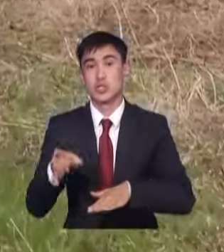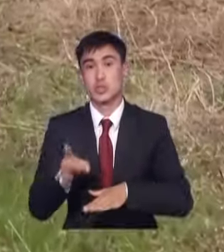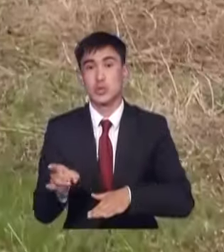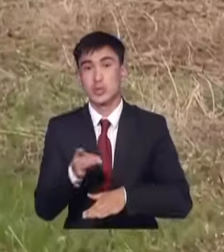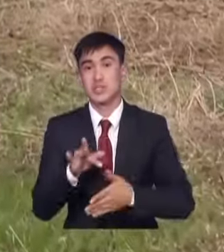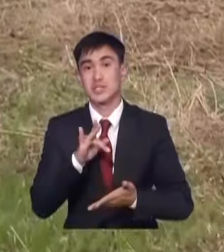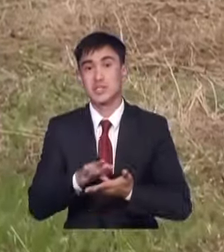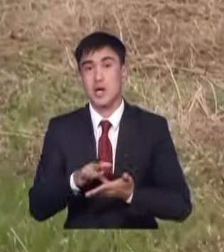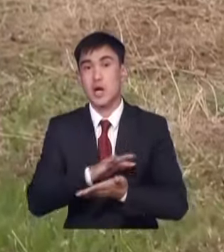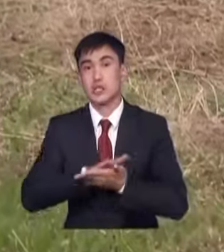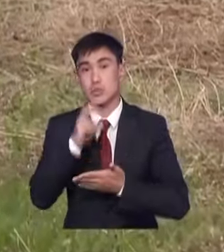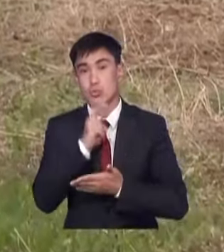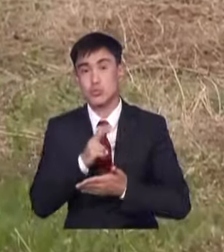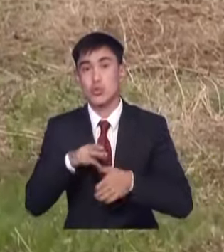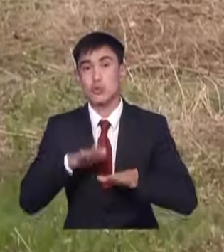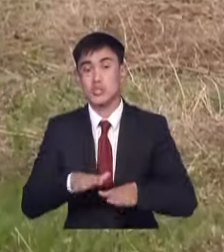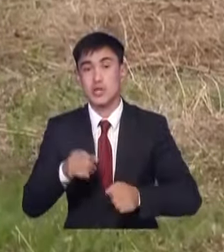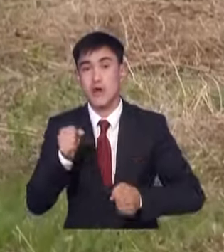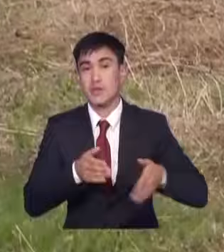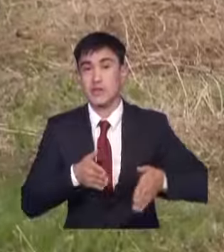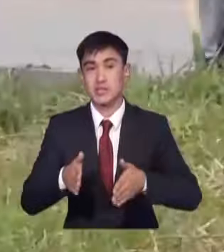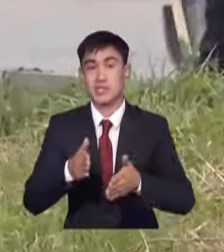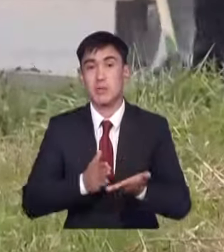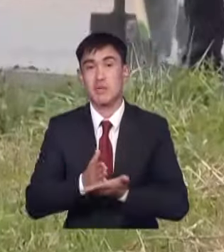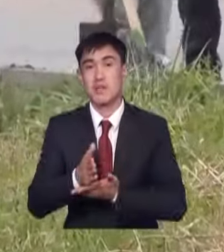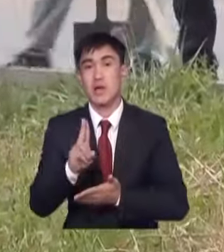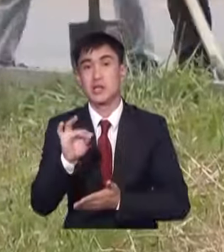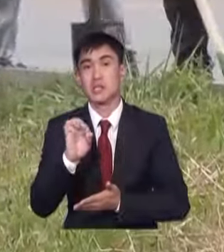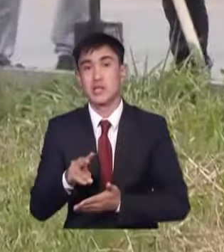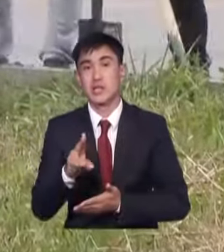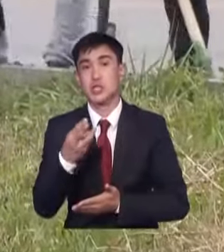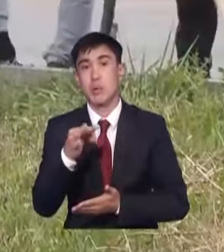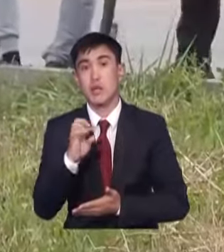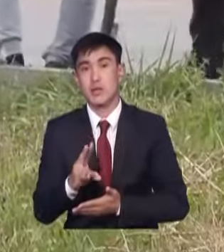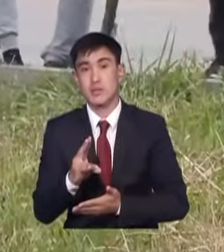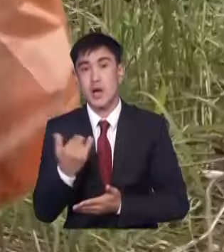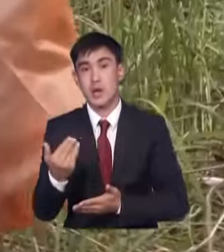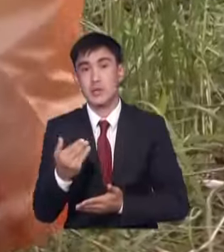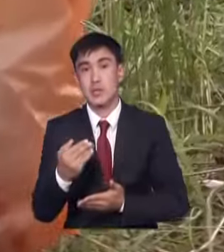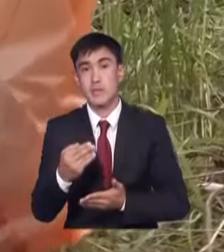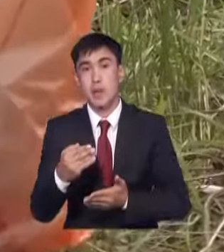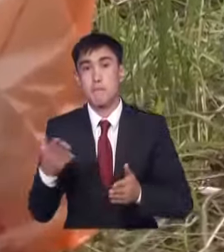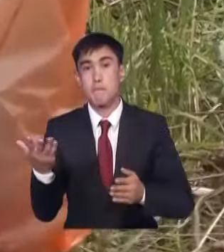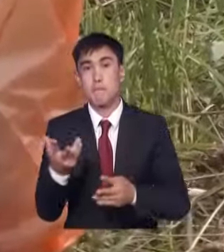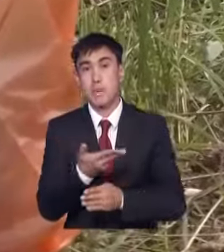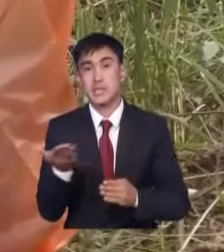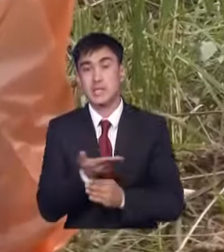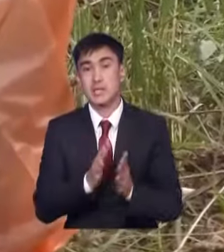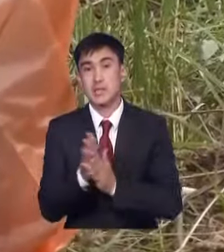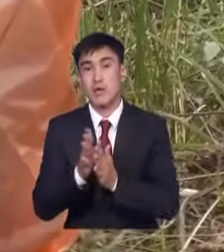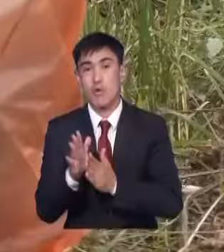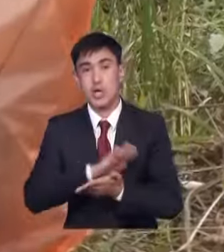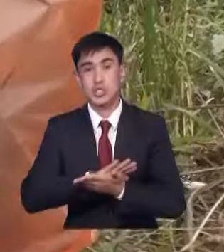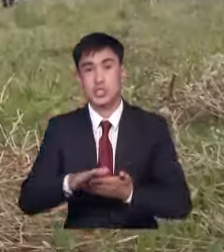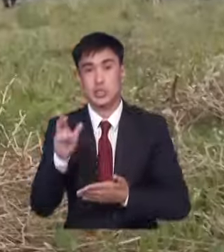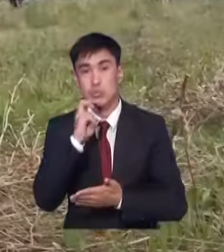регионального центра очистили от мусора участок автотрассы в направлении Кан шамалган они постригли траву и очистили